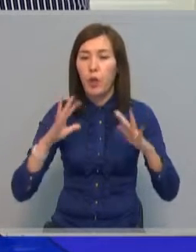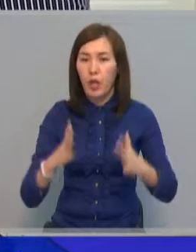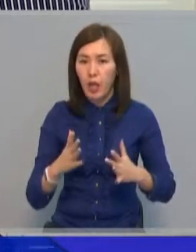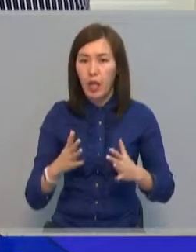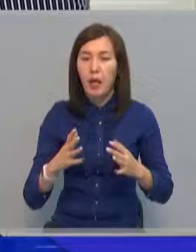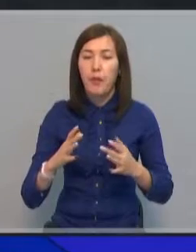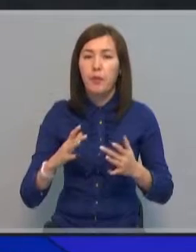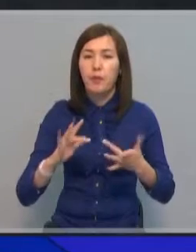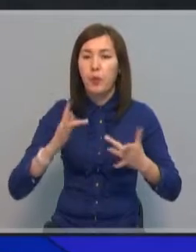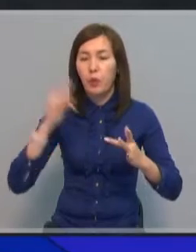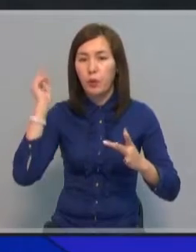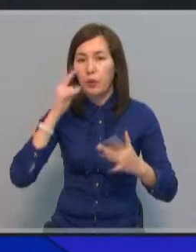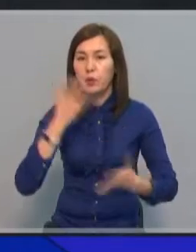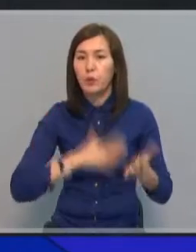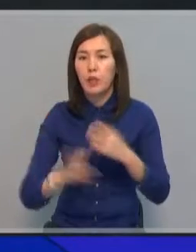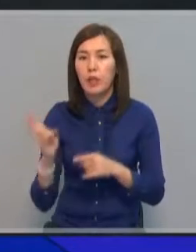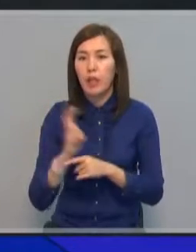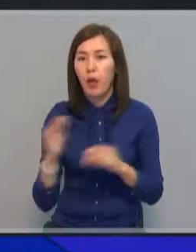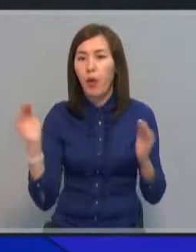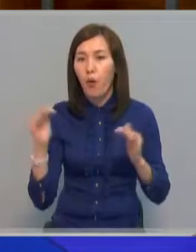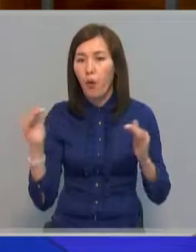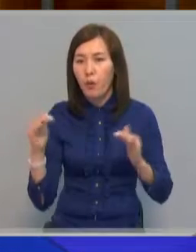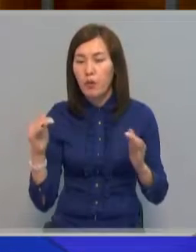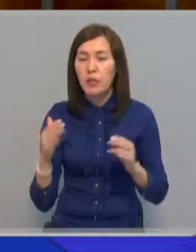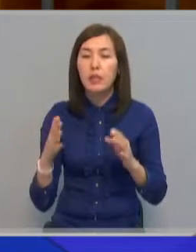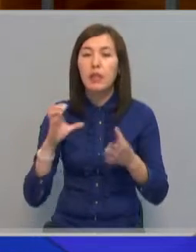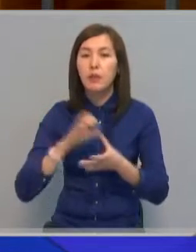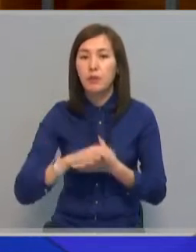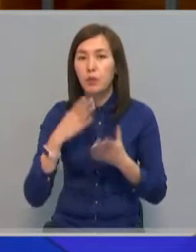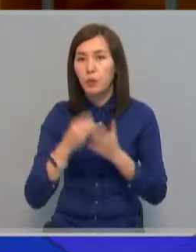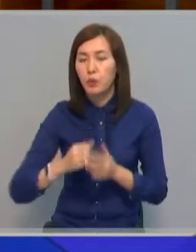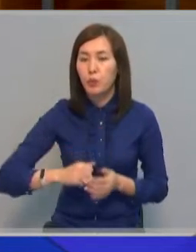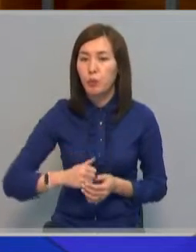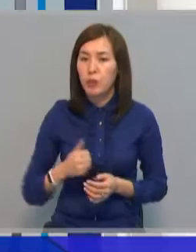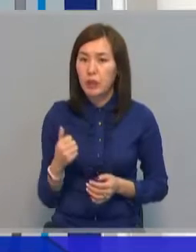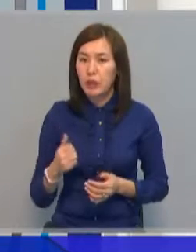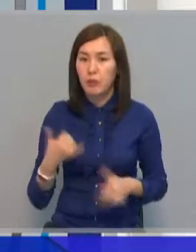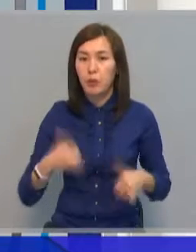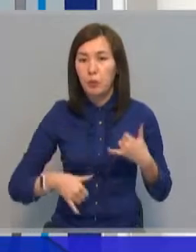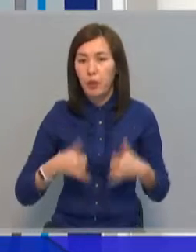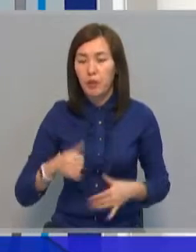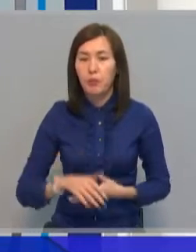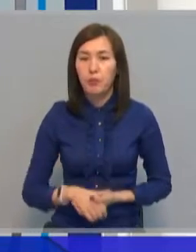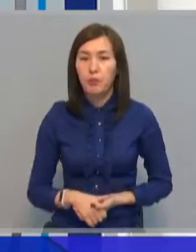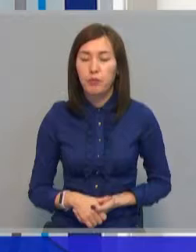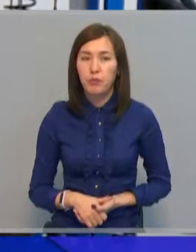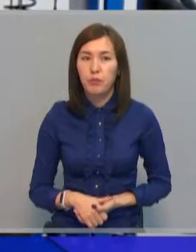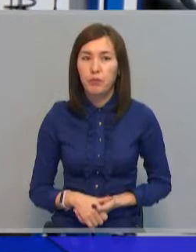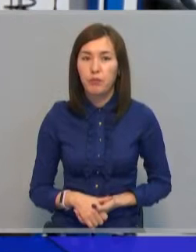от дистанционного обучения, радостно приходят в учебное заведение и знакомятся со своими учителями.